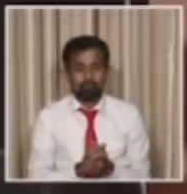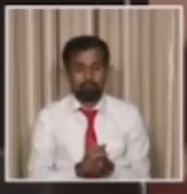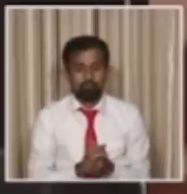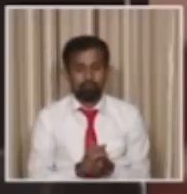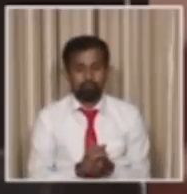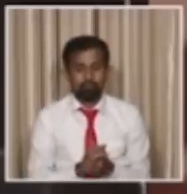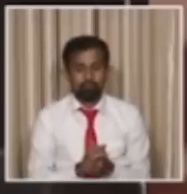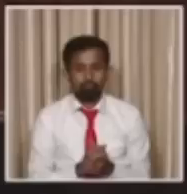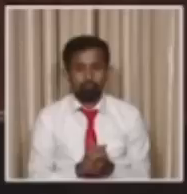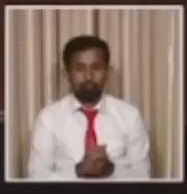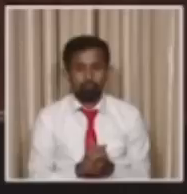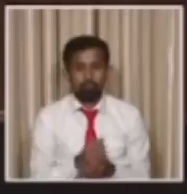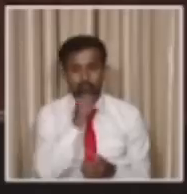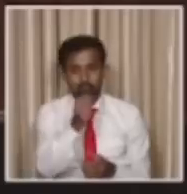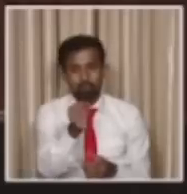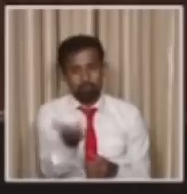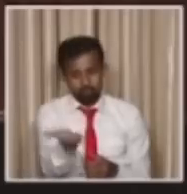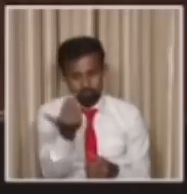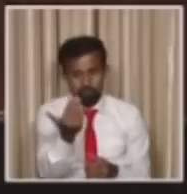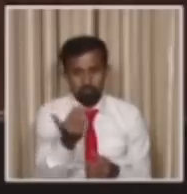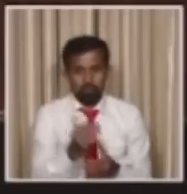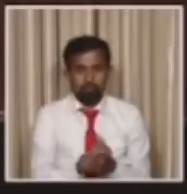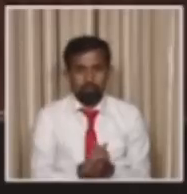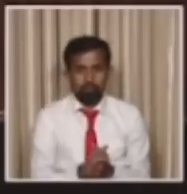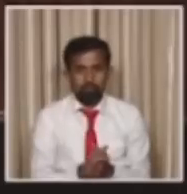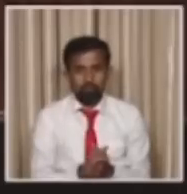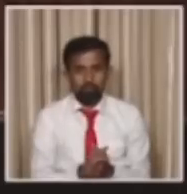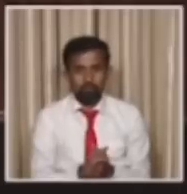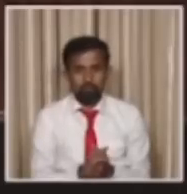ඔබතුමා මයික් එක දීලා තියෙන